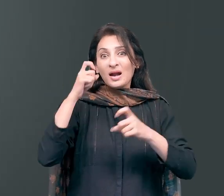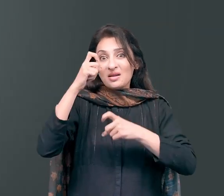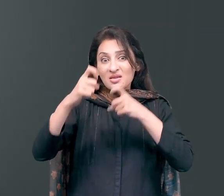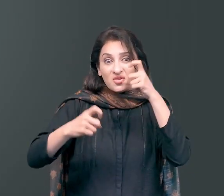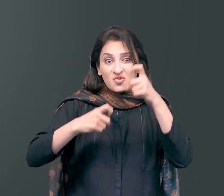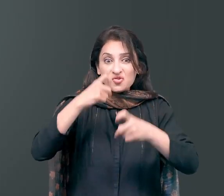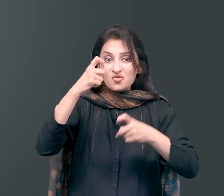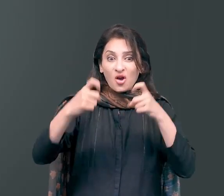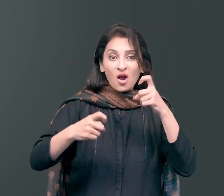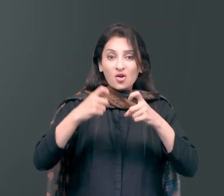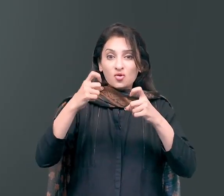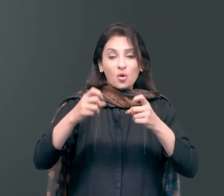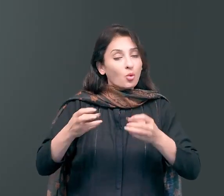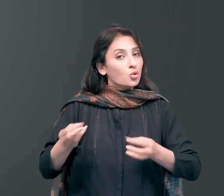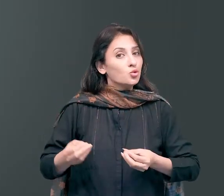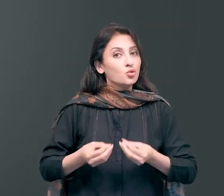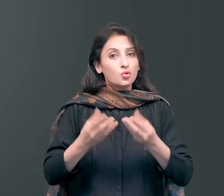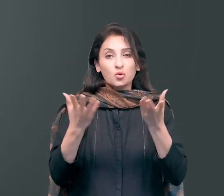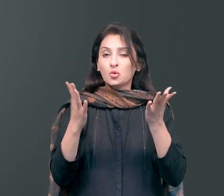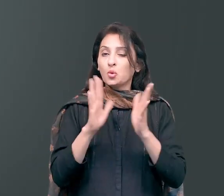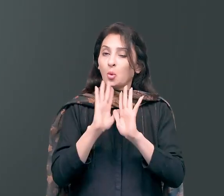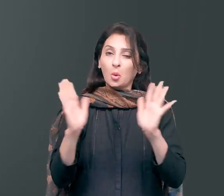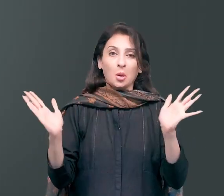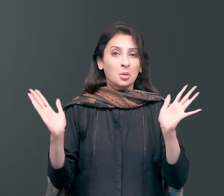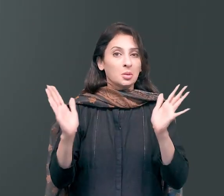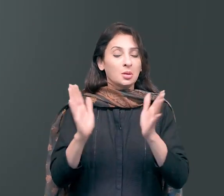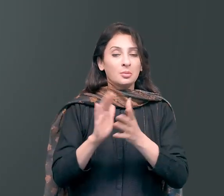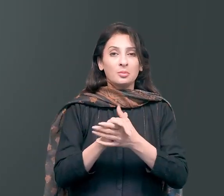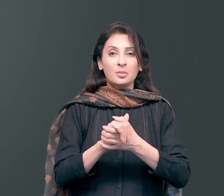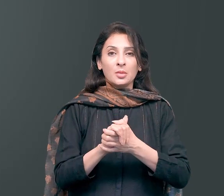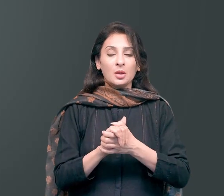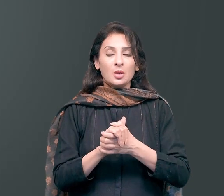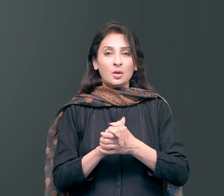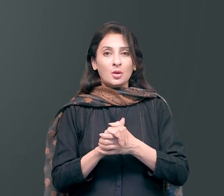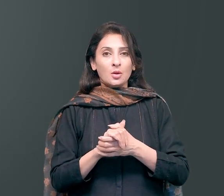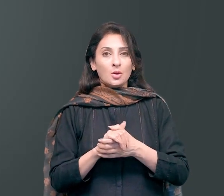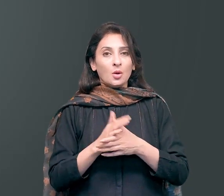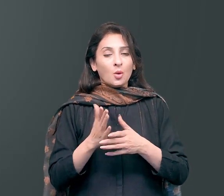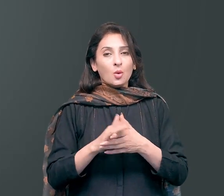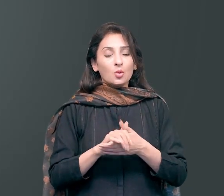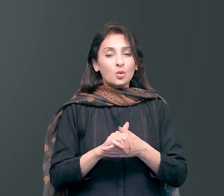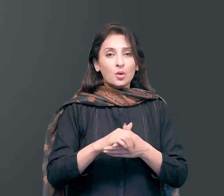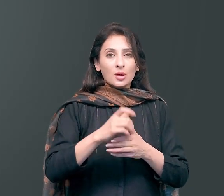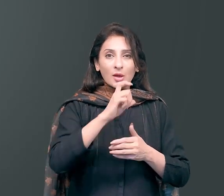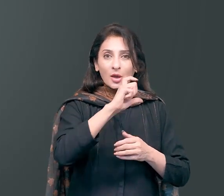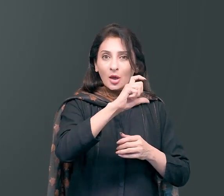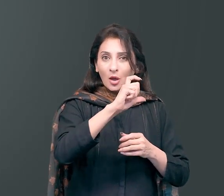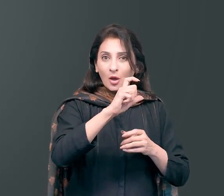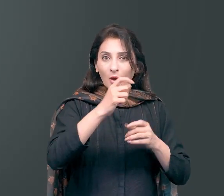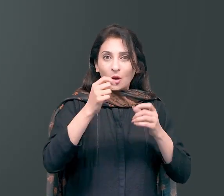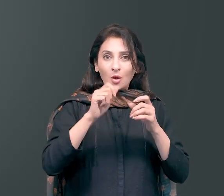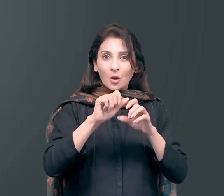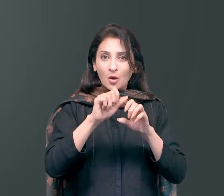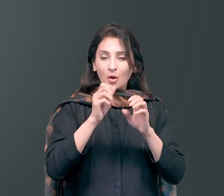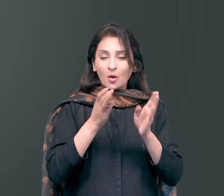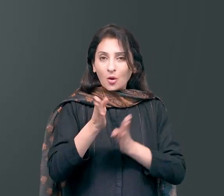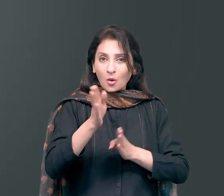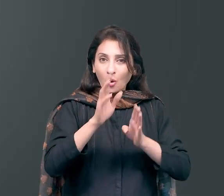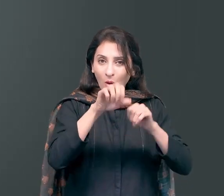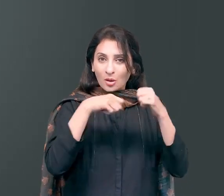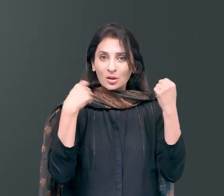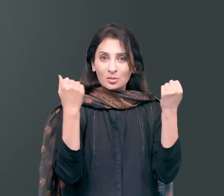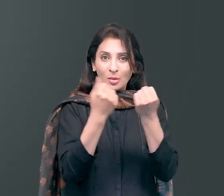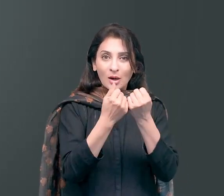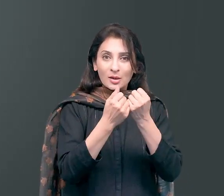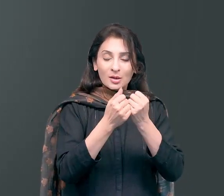دنوں کے وائسرائے اور گورنر جنرل، انہوں نے کانگریس سے درخواست کی کہ جناب آپ اعلان کریں کہ انڈیا